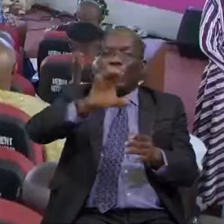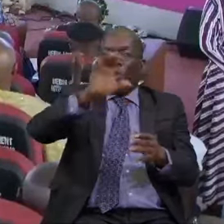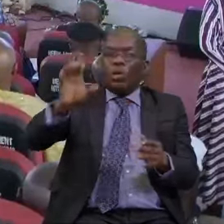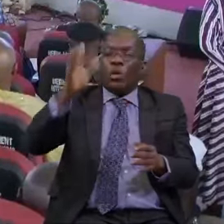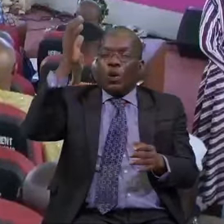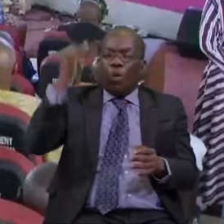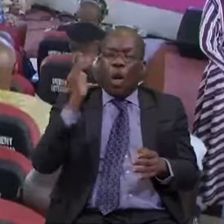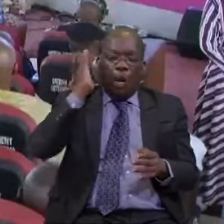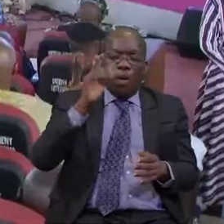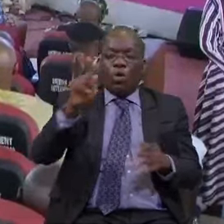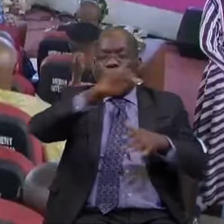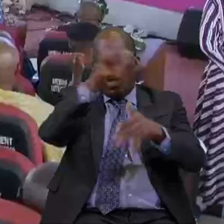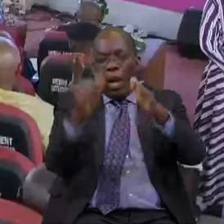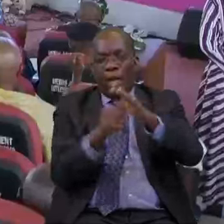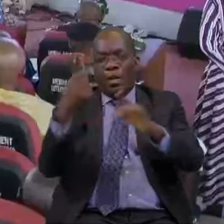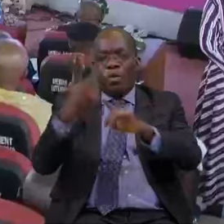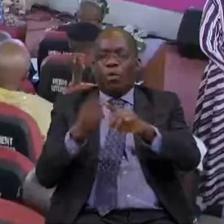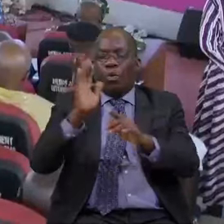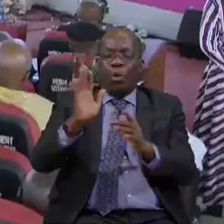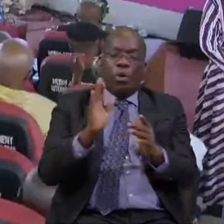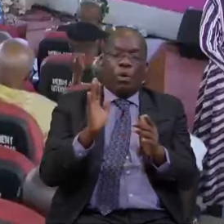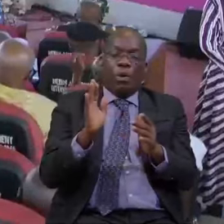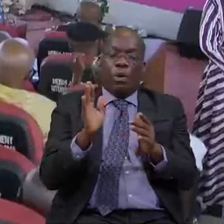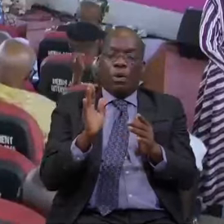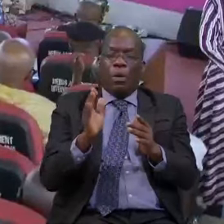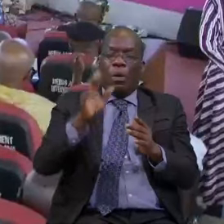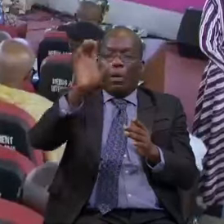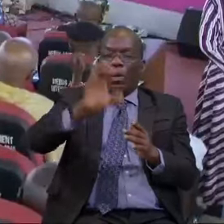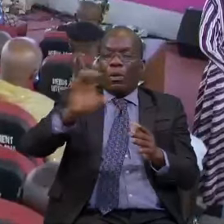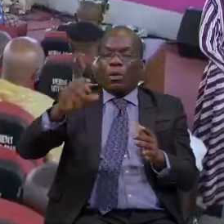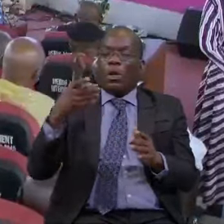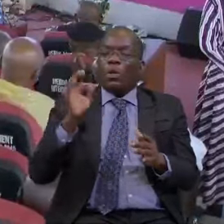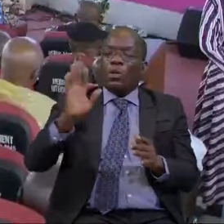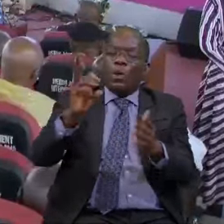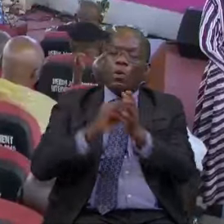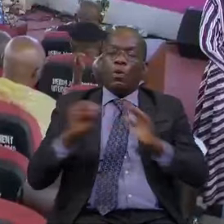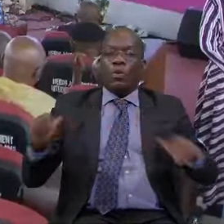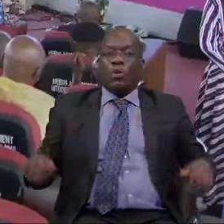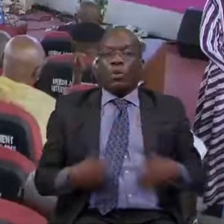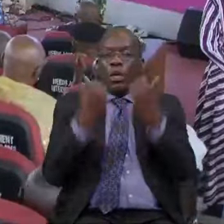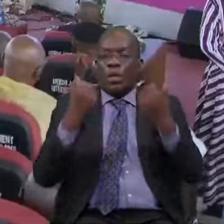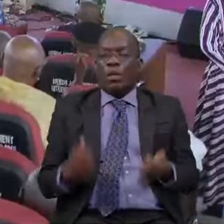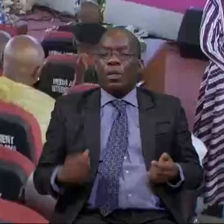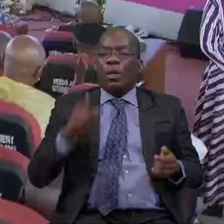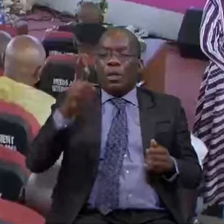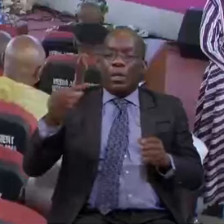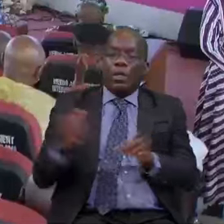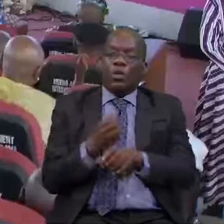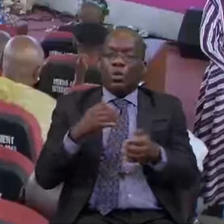vous driblez votre croix? Votre difficulté, vos défis, C'est pas la voie là